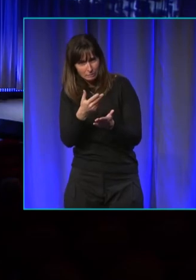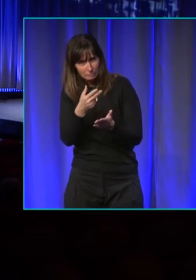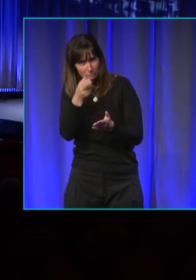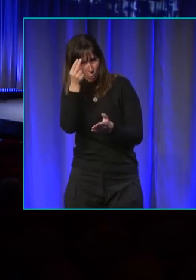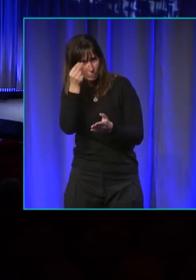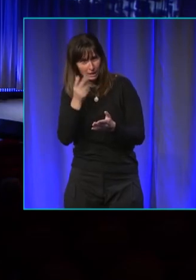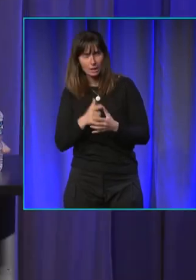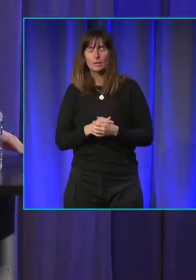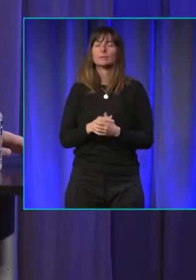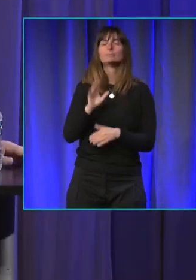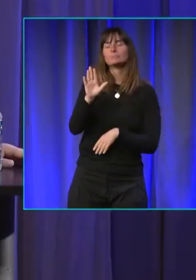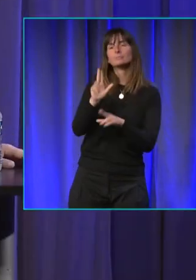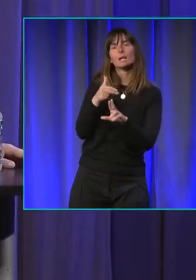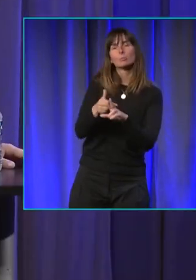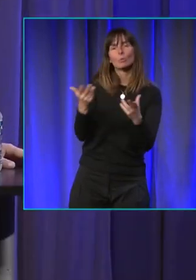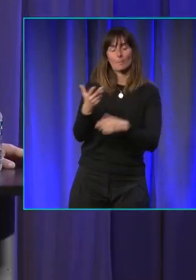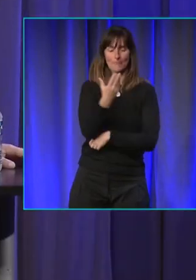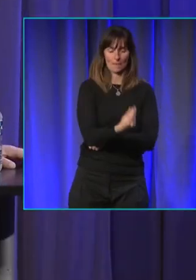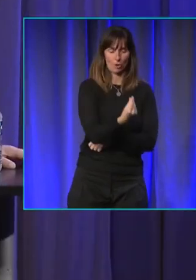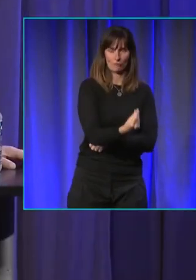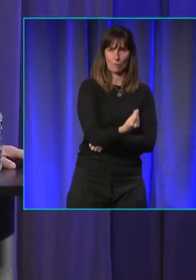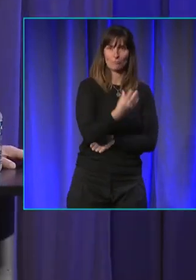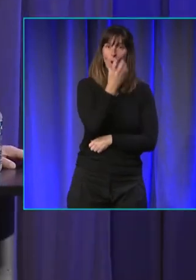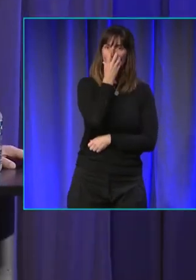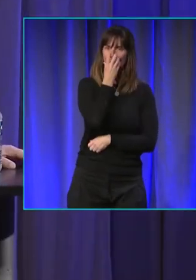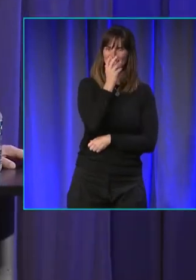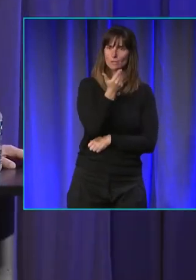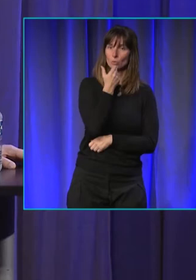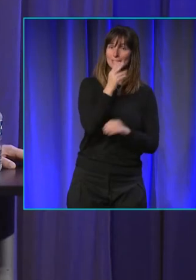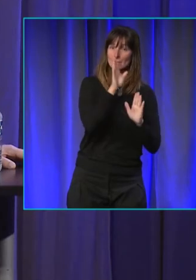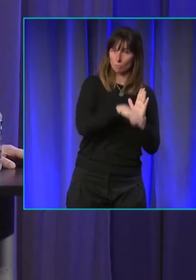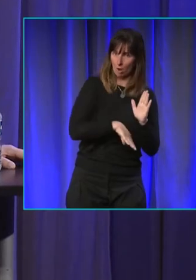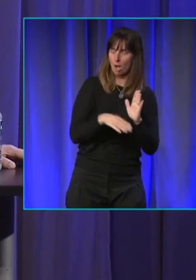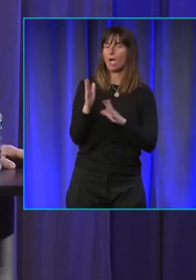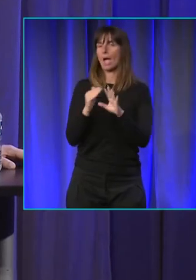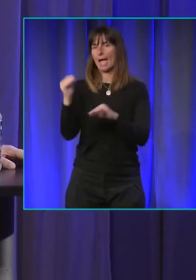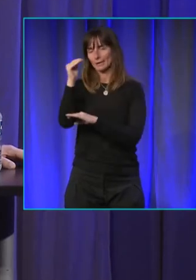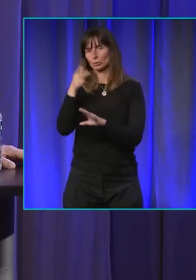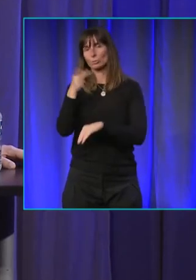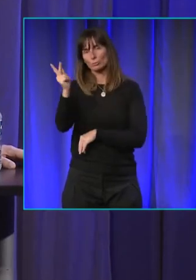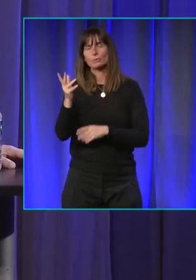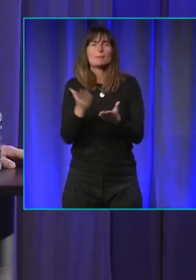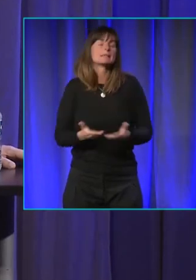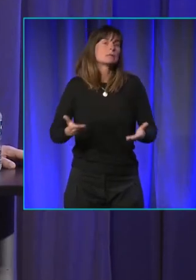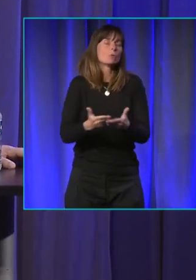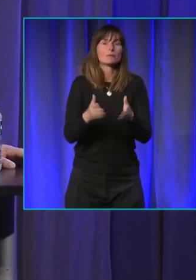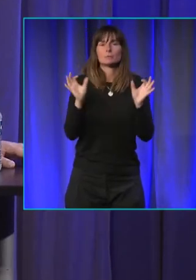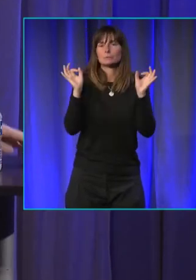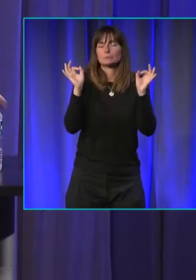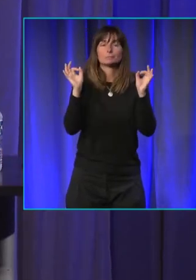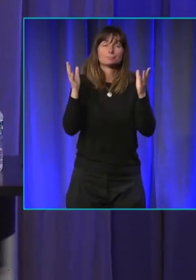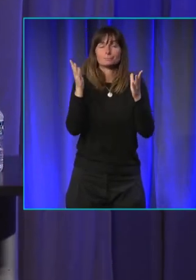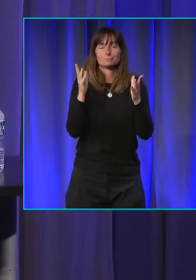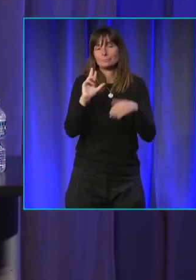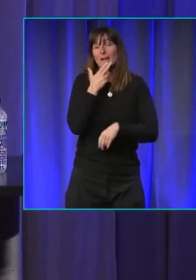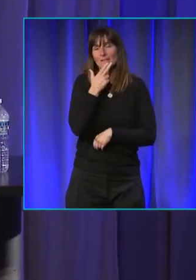plan absolu, l'enfant utilisera toujours moins d'oxygène que l'adulte. Sur un plan absolu, puisqu'il est plus petit. Oui, mais ça,